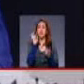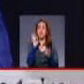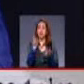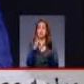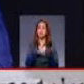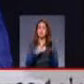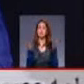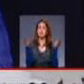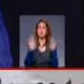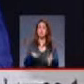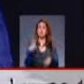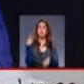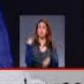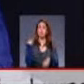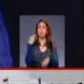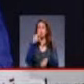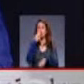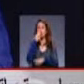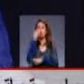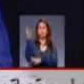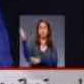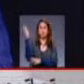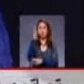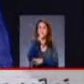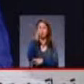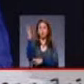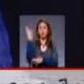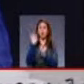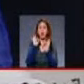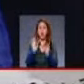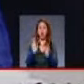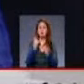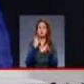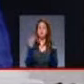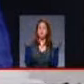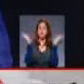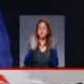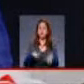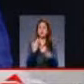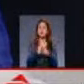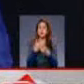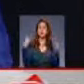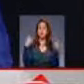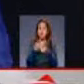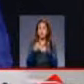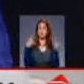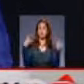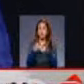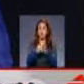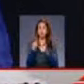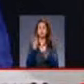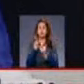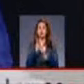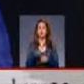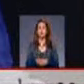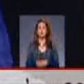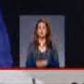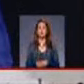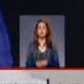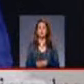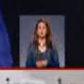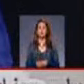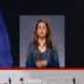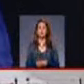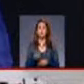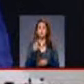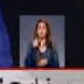نسيت الحكومة كمان نسيت وطنشت. وبمناسبة الشارع اللي بقى مالوش صاحب، اللي عاوز ياخد الرصيف